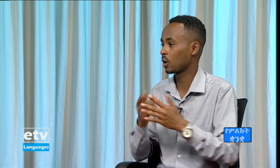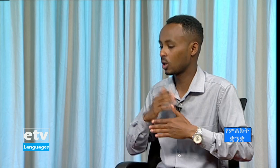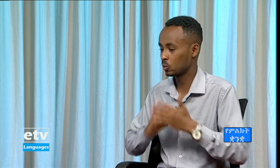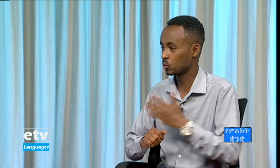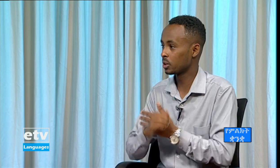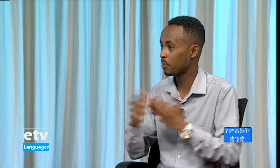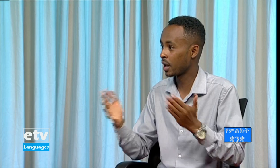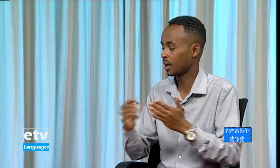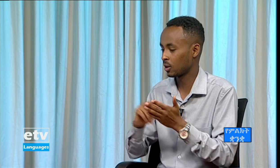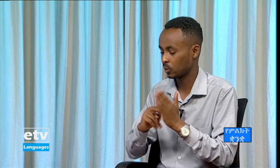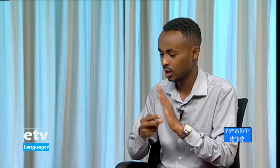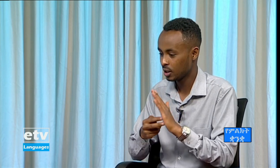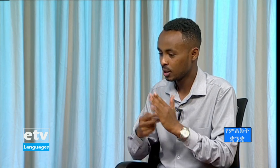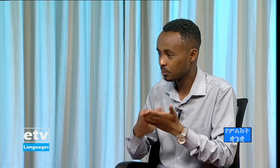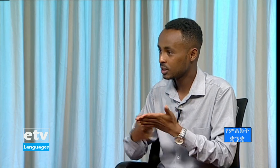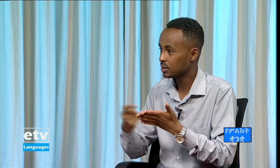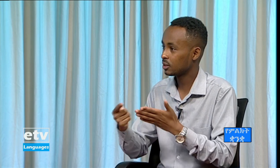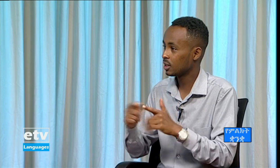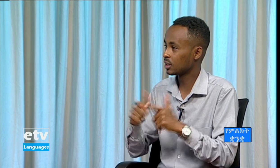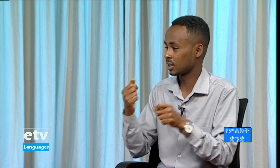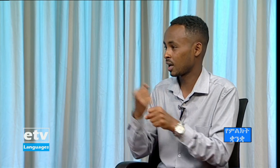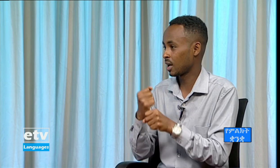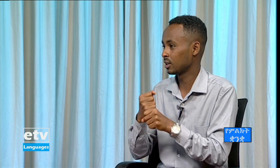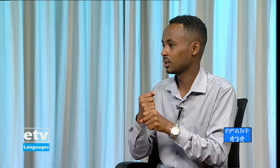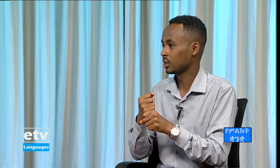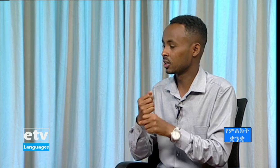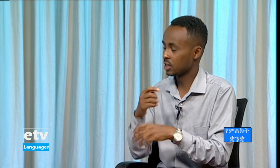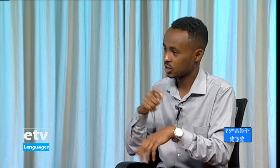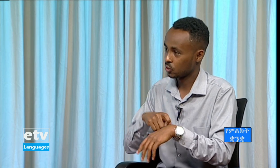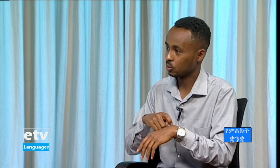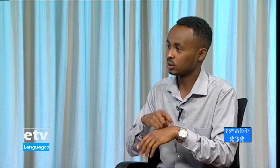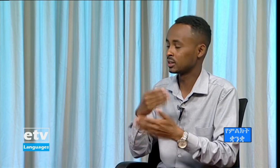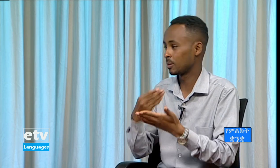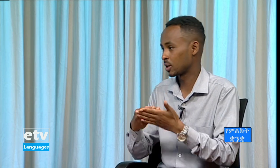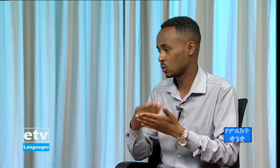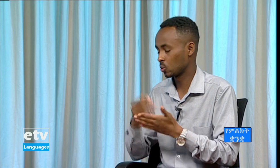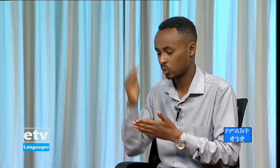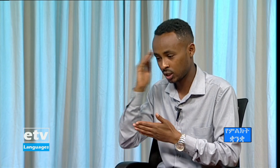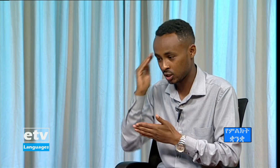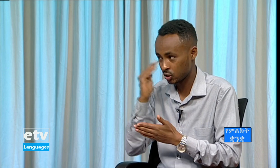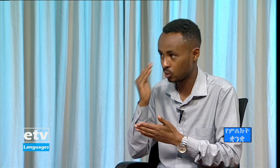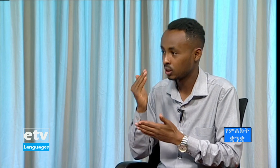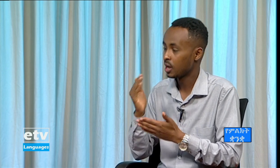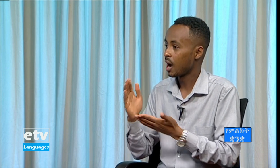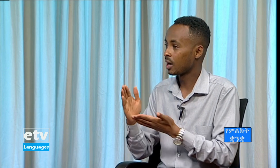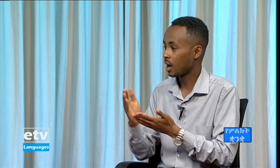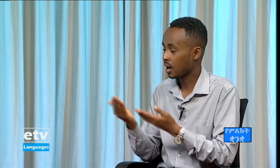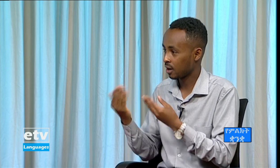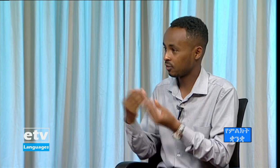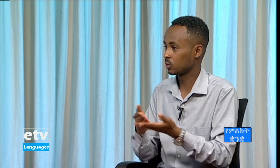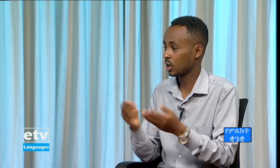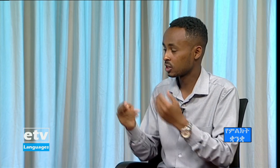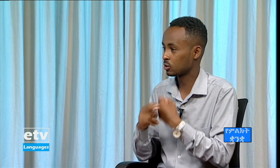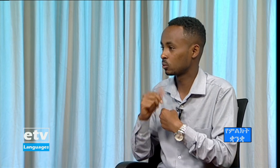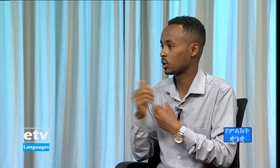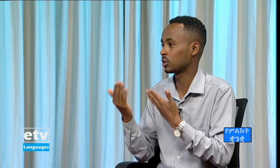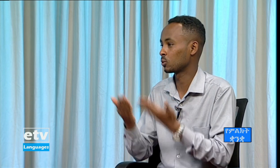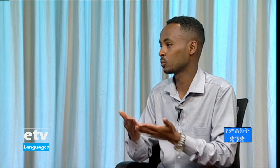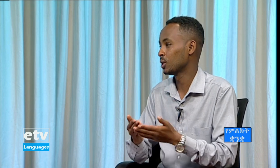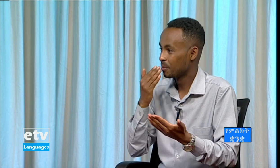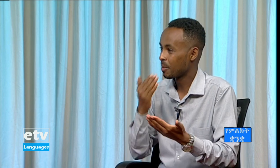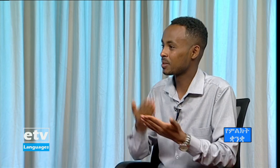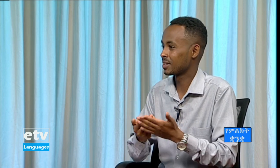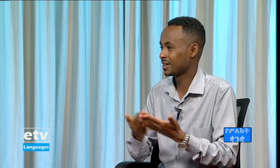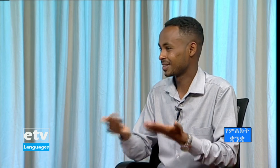ጀምሮ አካል ጉዳተኞችን የሚያነቃ ነውና በዚህ ትልቅ ስራ ላይ ጊዜያቸውን፣ ገንዘባቸውን፣ ቀታቸውን አካፍለው ሳይሰስቱ